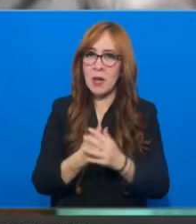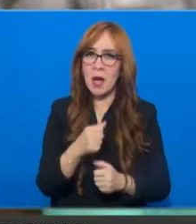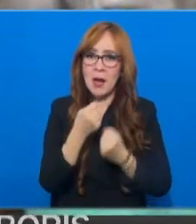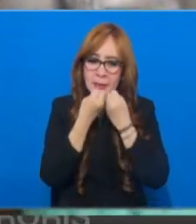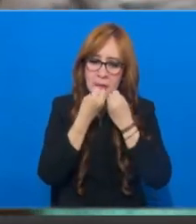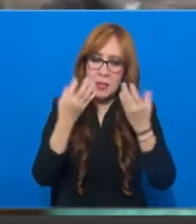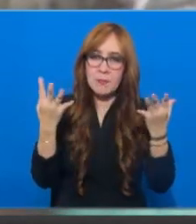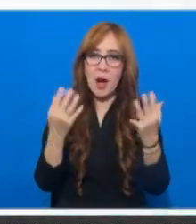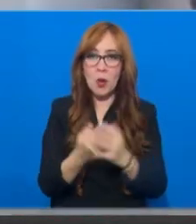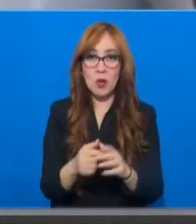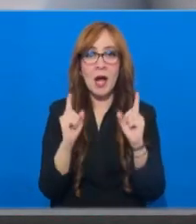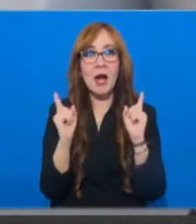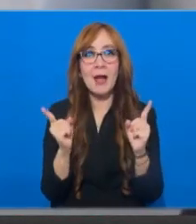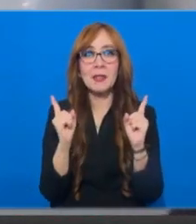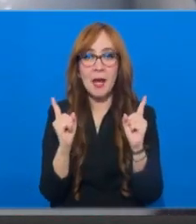ketika melintasi jalur ini.